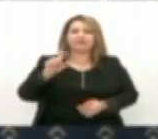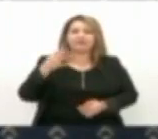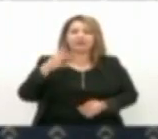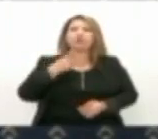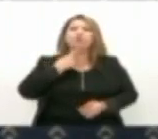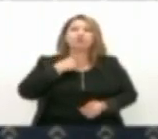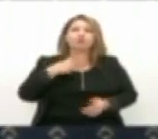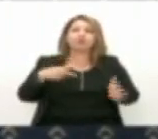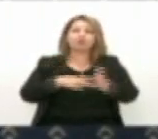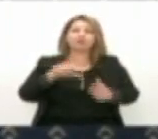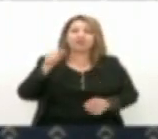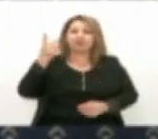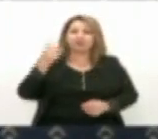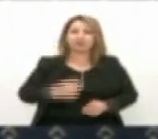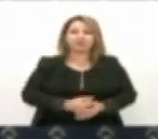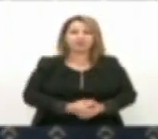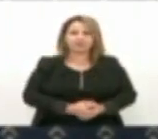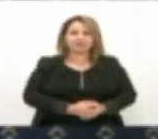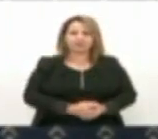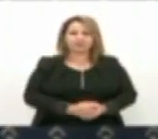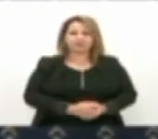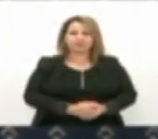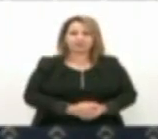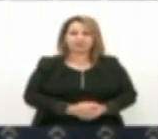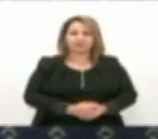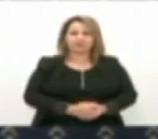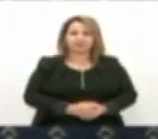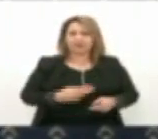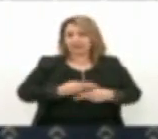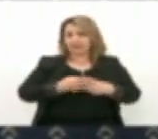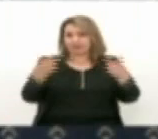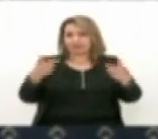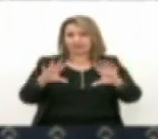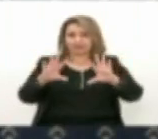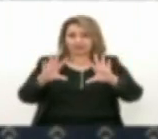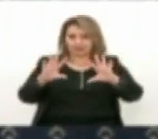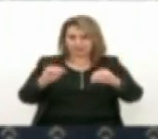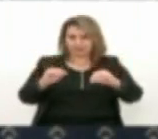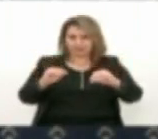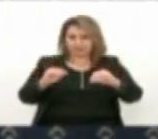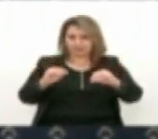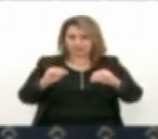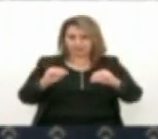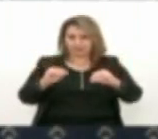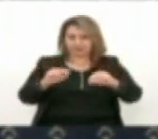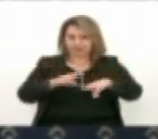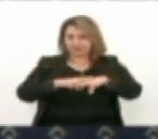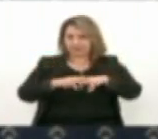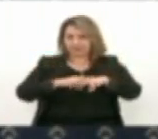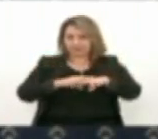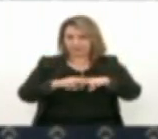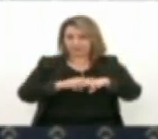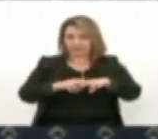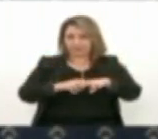سنة 2022، والمتضمن إعلان حالة شغور مقعد النائب خضرة محمد عن قائمة